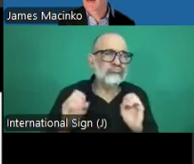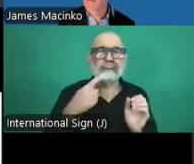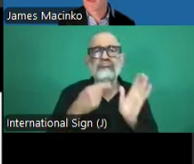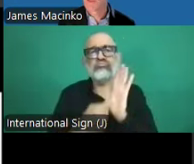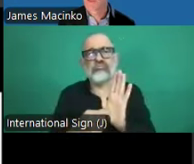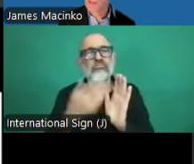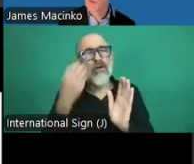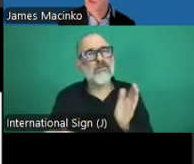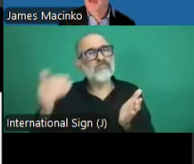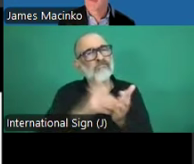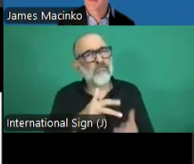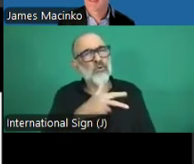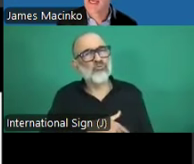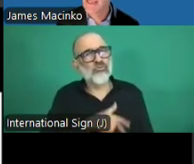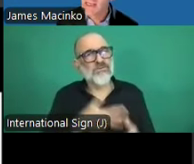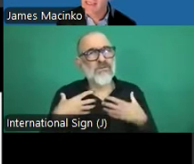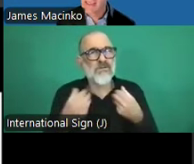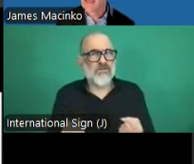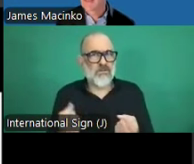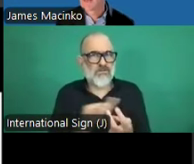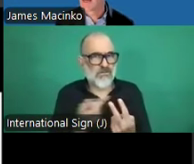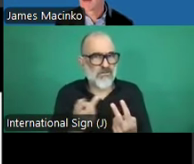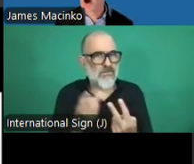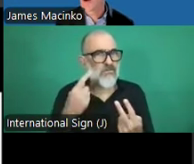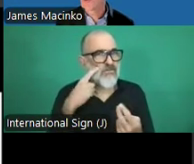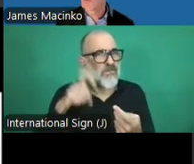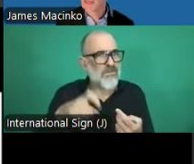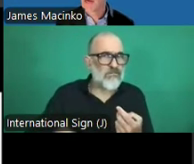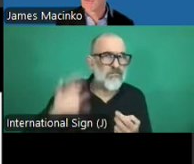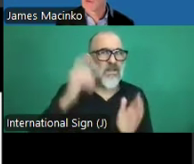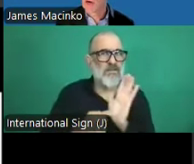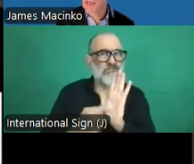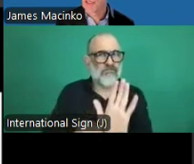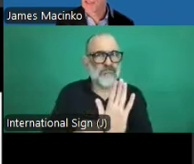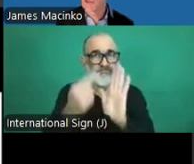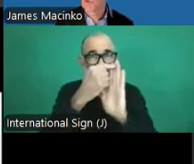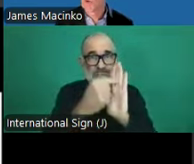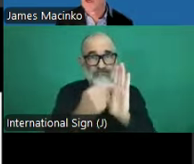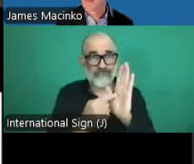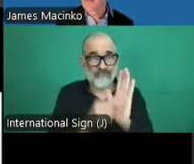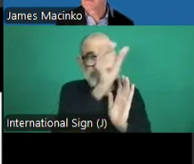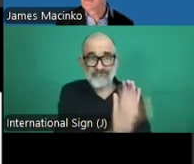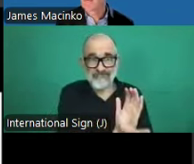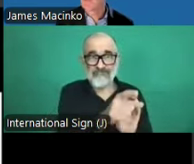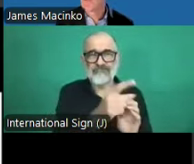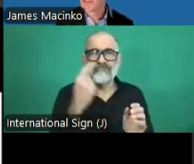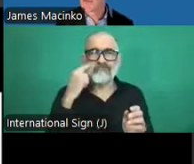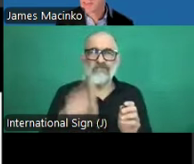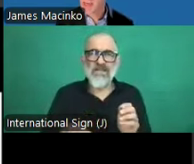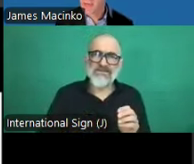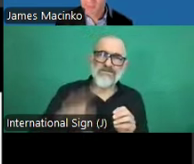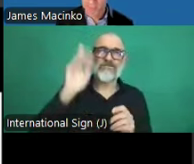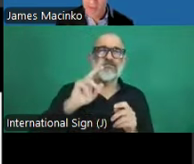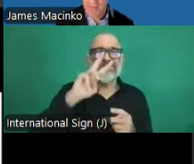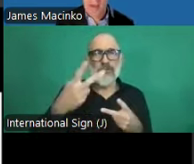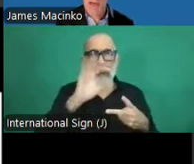faisons face ici? Et bien sûr, s'il y a des gens qui n'ont pas eu des maladies ou des accidents, mais ils peuvent